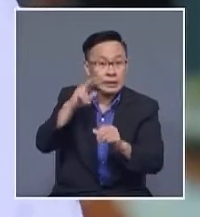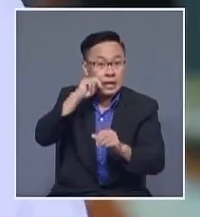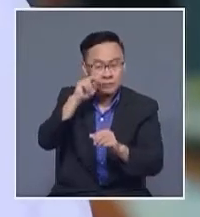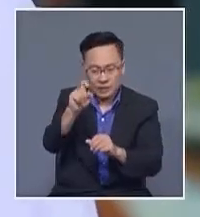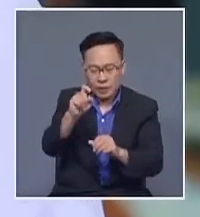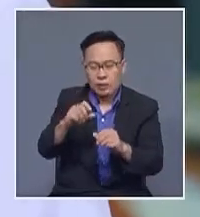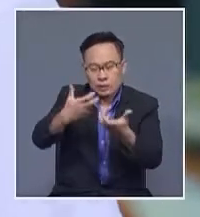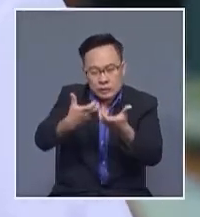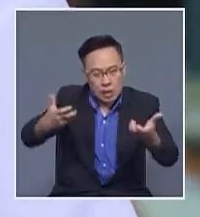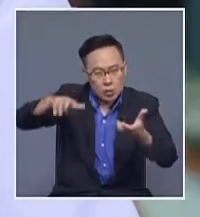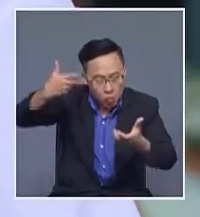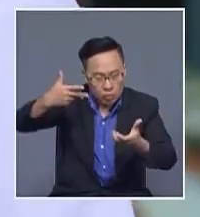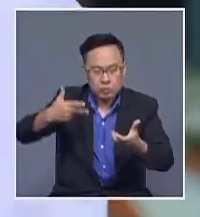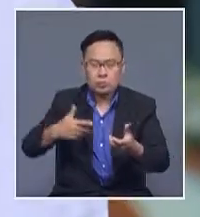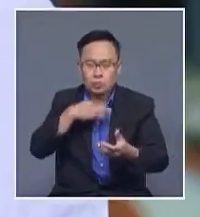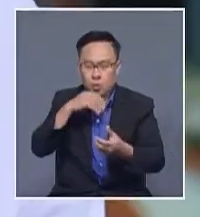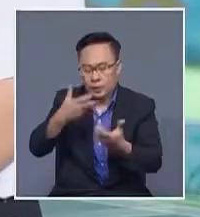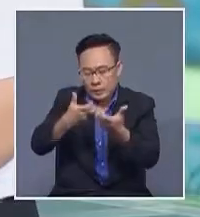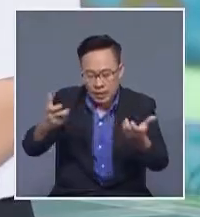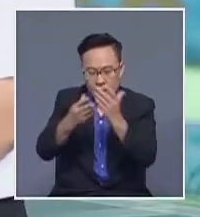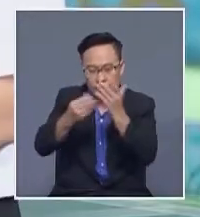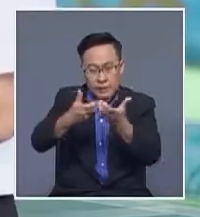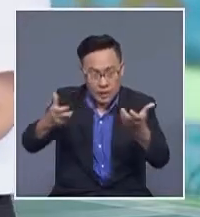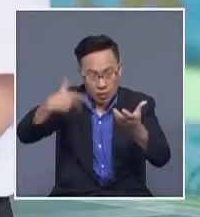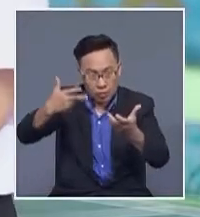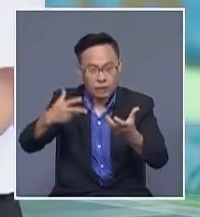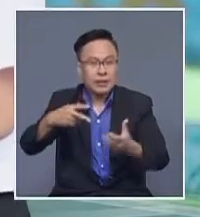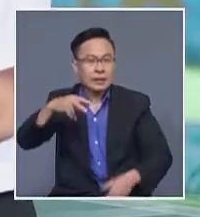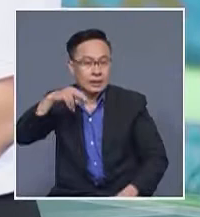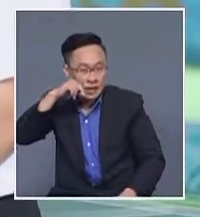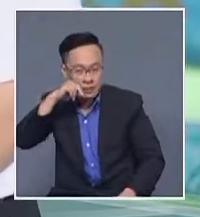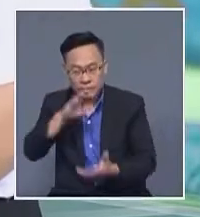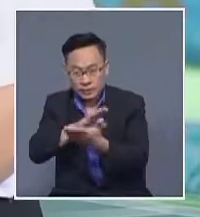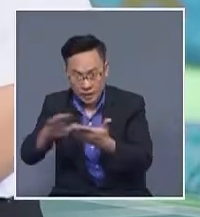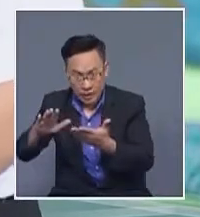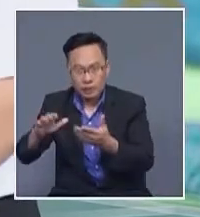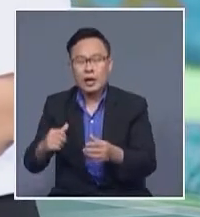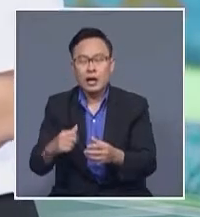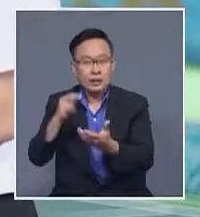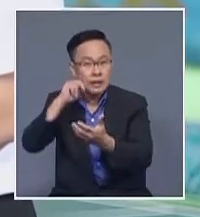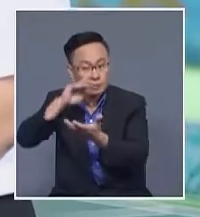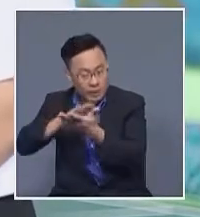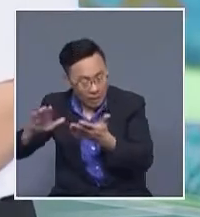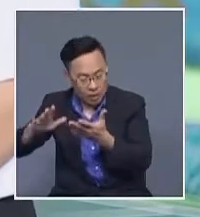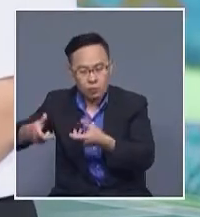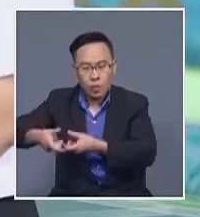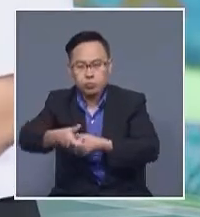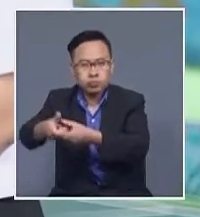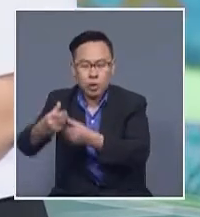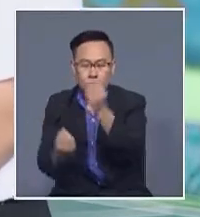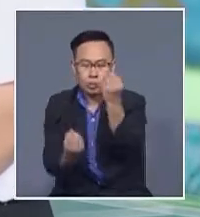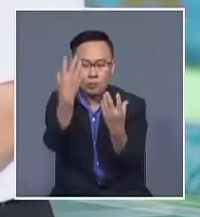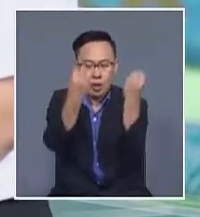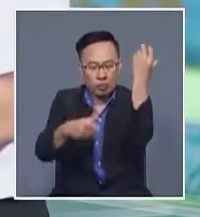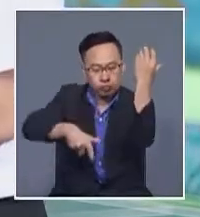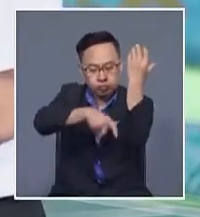ยหมักได้และน้ำที่แยกมาเราสามารถนำมาล้างรถล้างจานหรือรดน้ำต้นไม้ได้